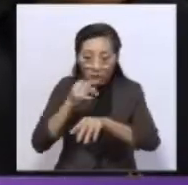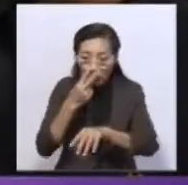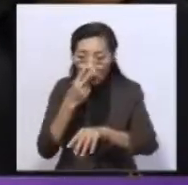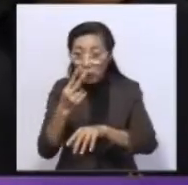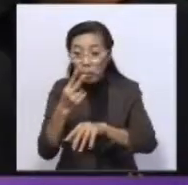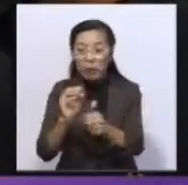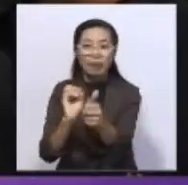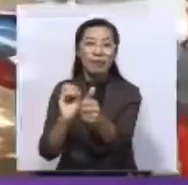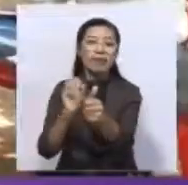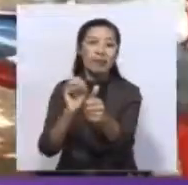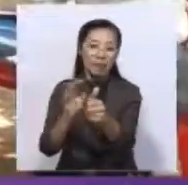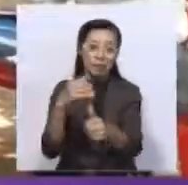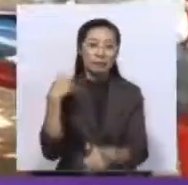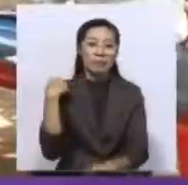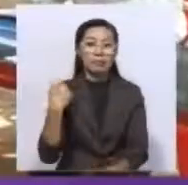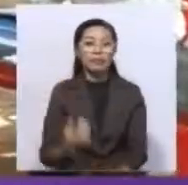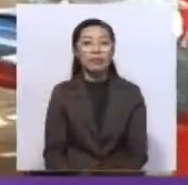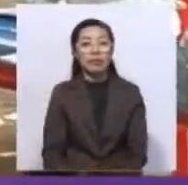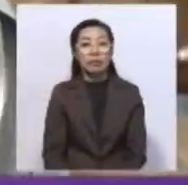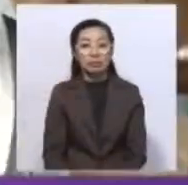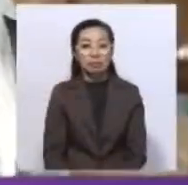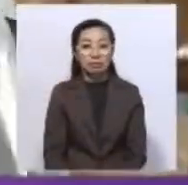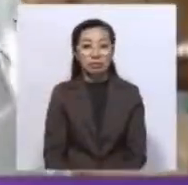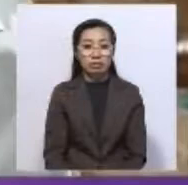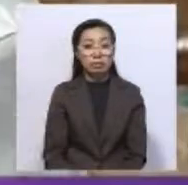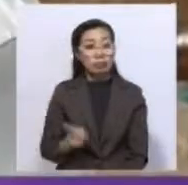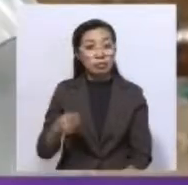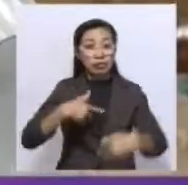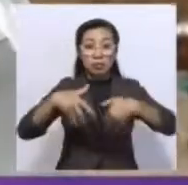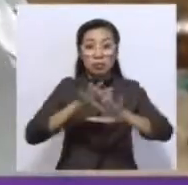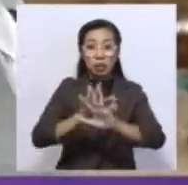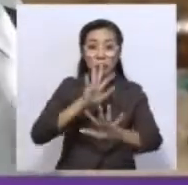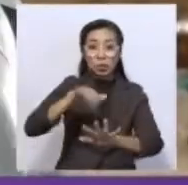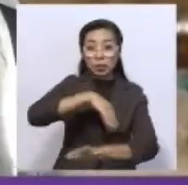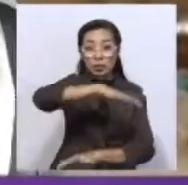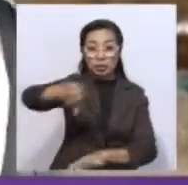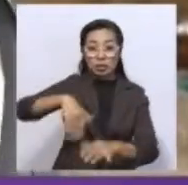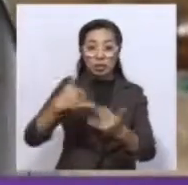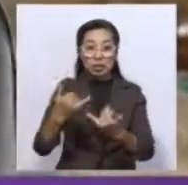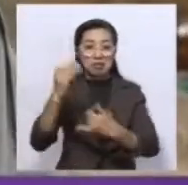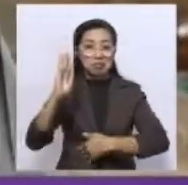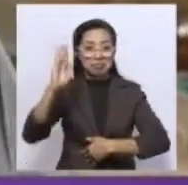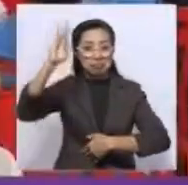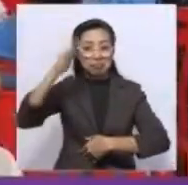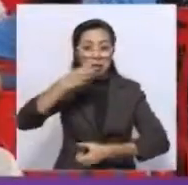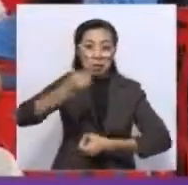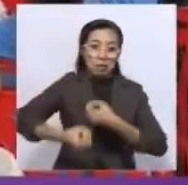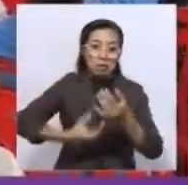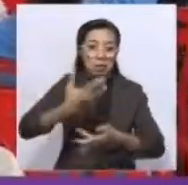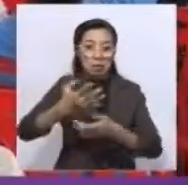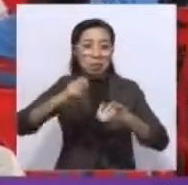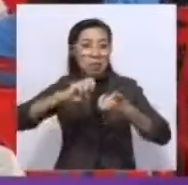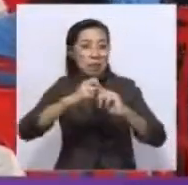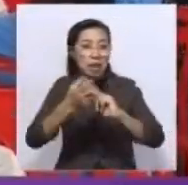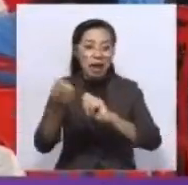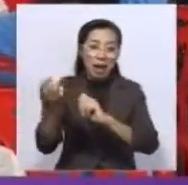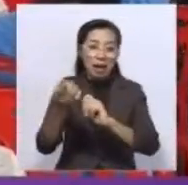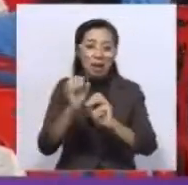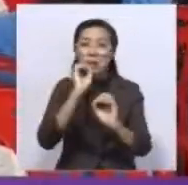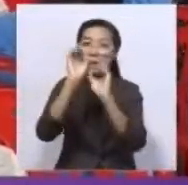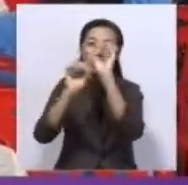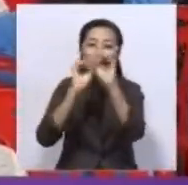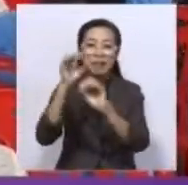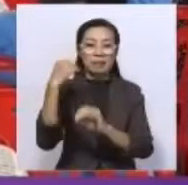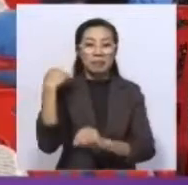นนิ่งของชาวบ้านเนี่ยนะครับ สำหรับบรรยากาศใต้ร่มไทรพี่น้องคันไร่ไทยนิยมยั่งยืนต่างชูมือออกเสียงสรุปปัญหาที่แท้จริงกันอย่างออกรถ